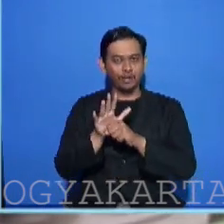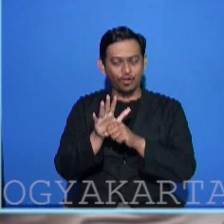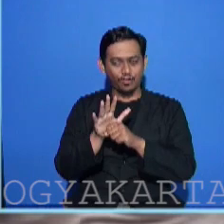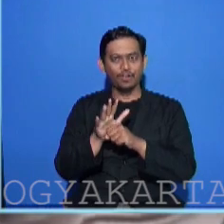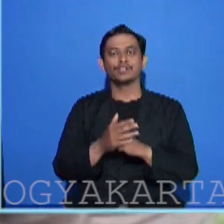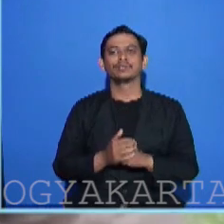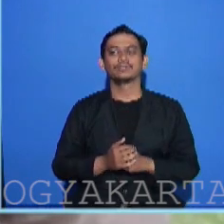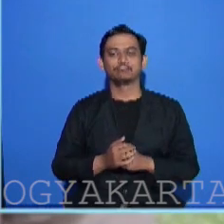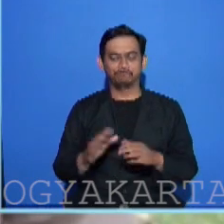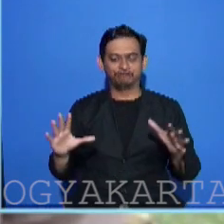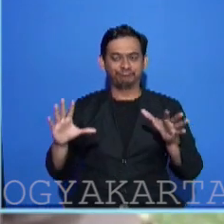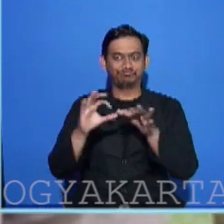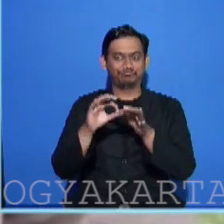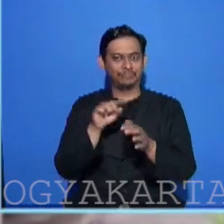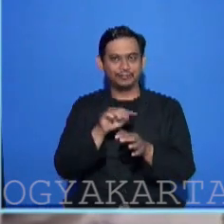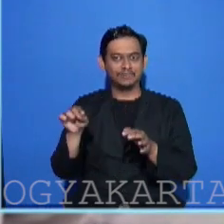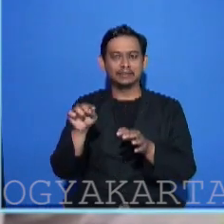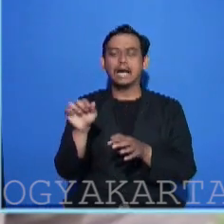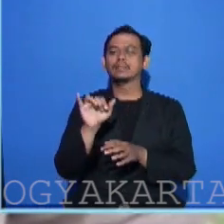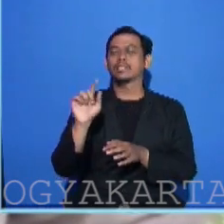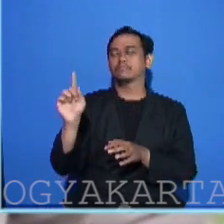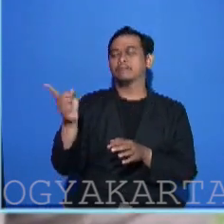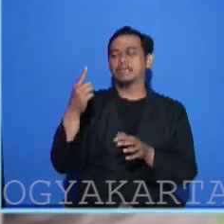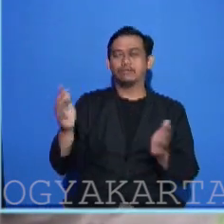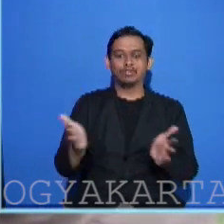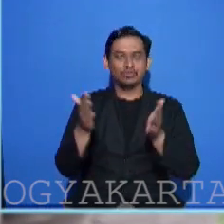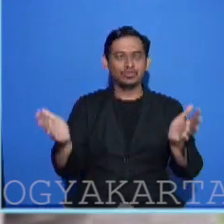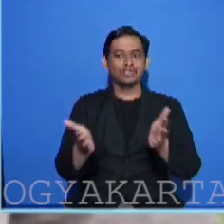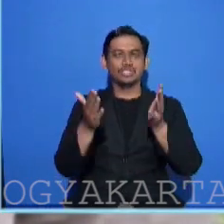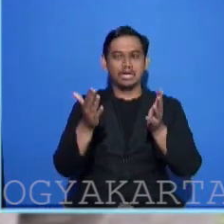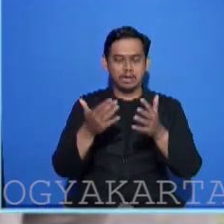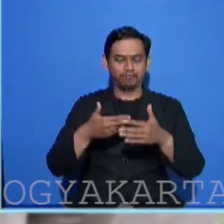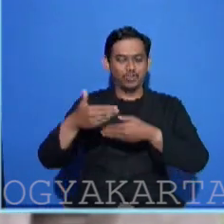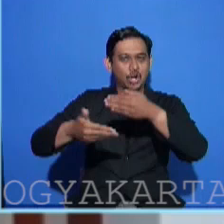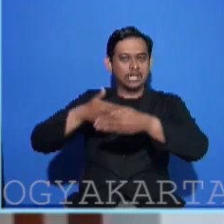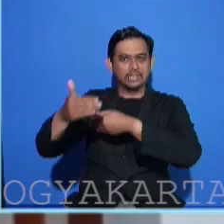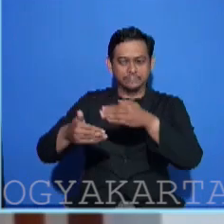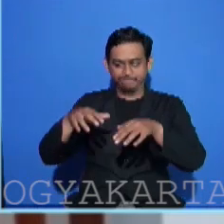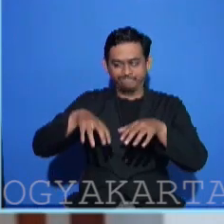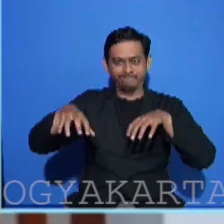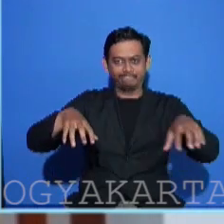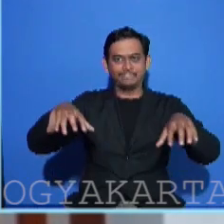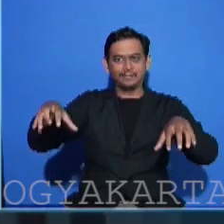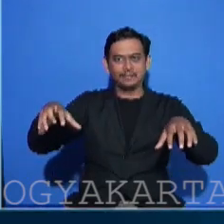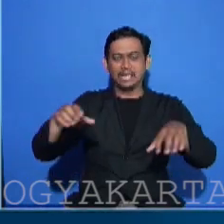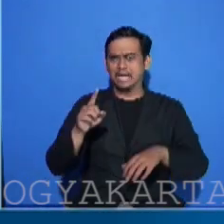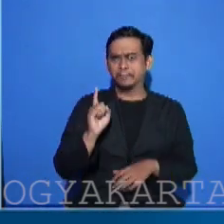coba memboster bersama diri kalian peternakan agar duplikasi ini bisa berada di berbagai pulau yang ada